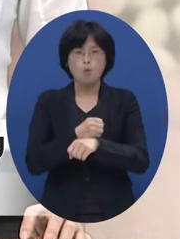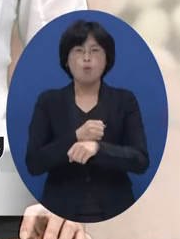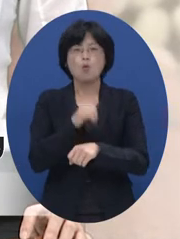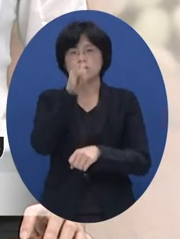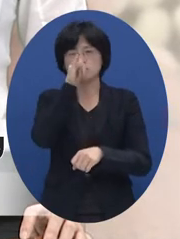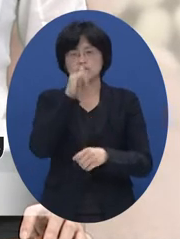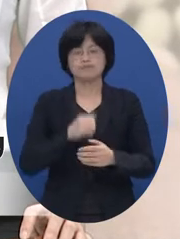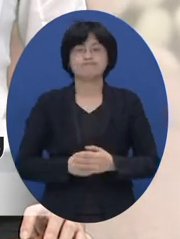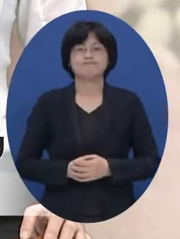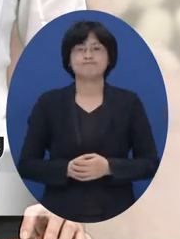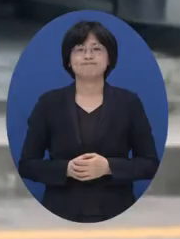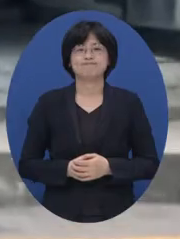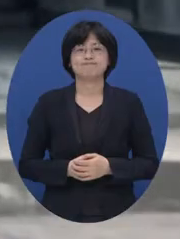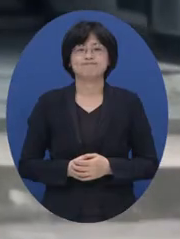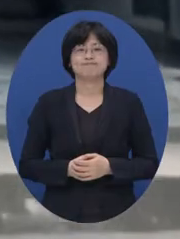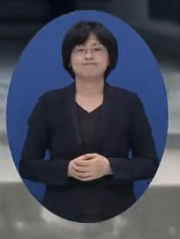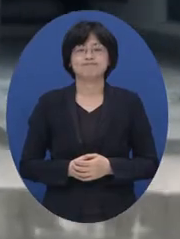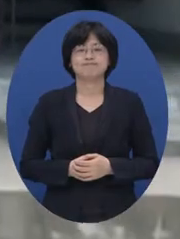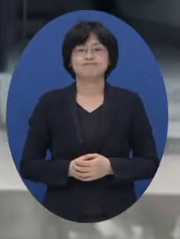기자입니다